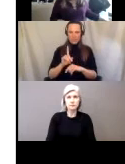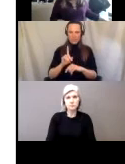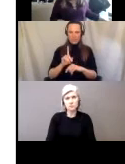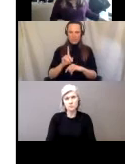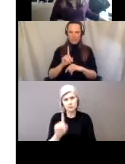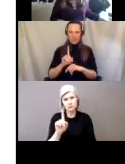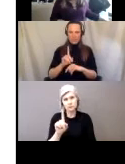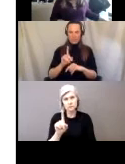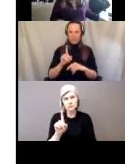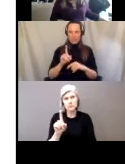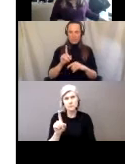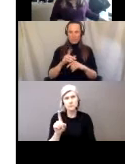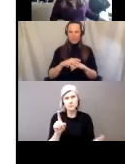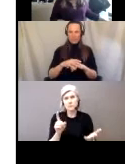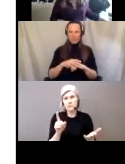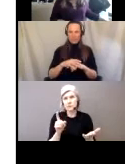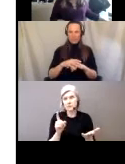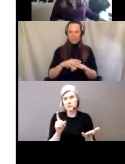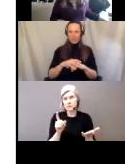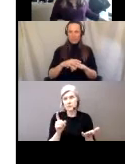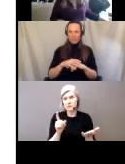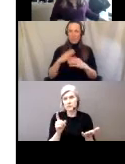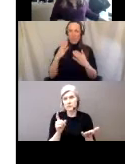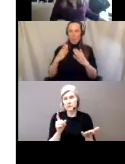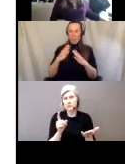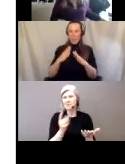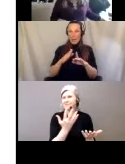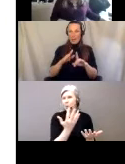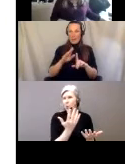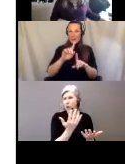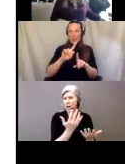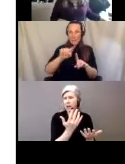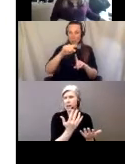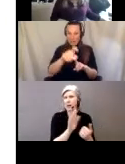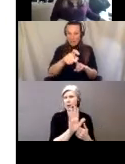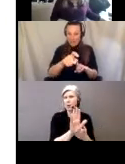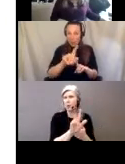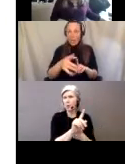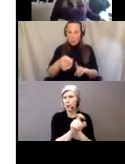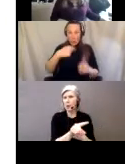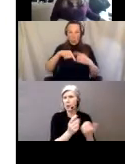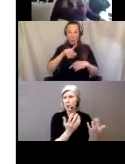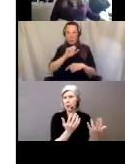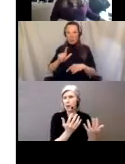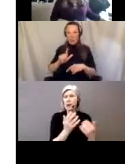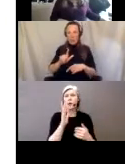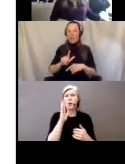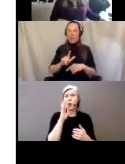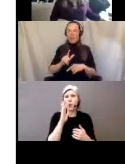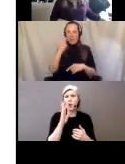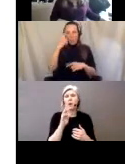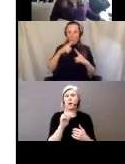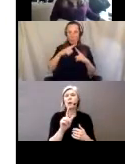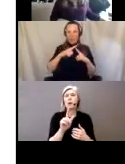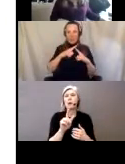Hang on, maybe we can go ahead with the next question and I'll... Passons à la prochaine question et on travaillera sur